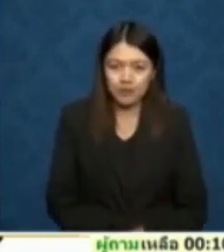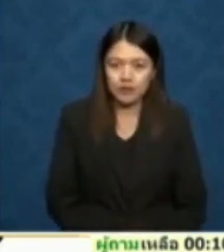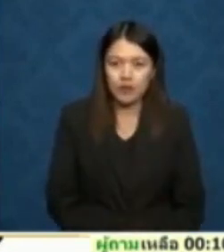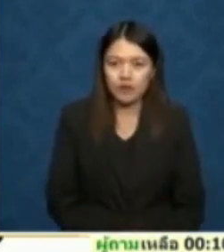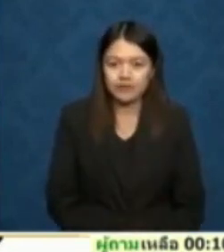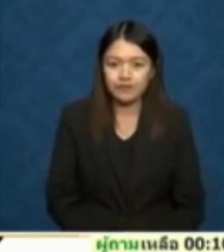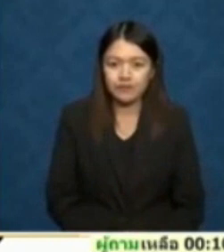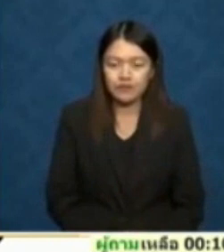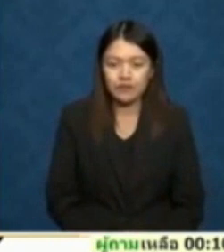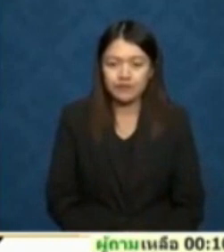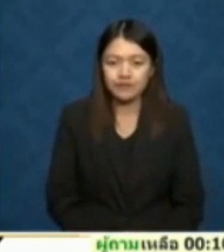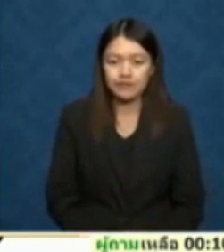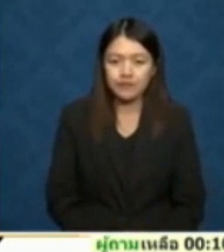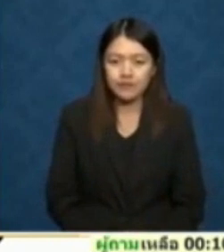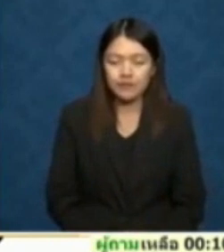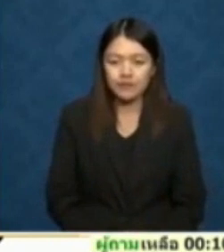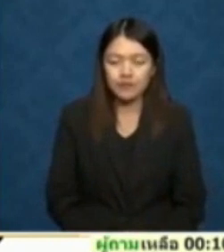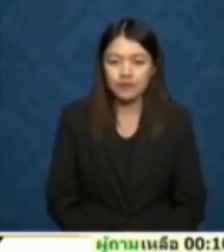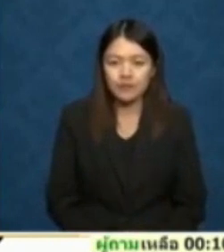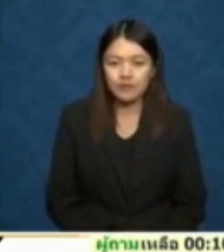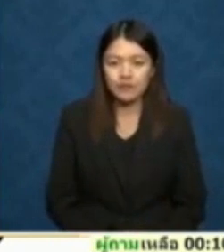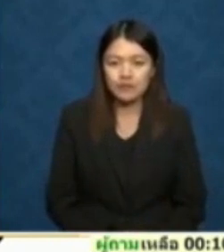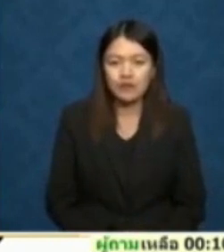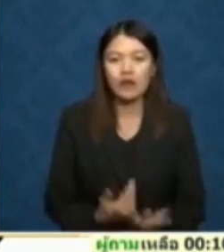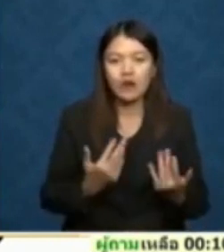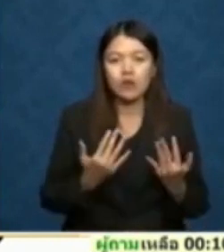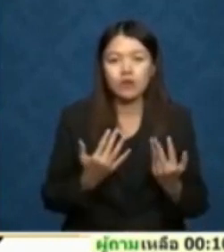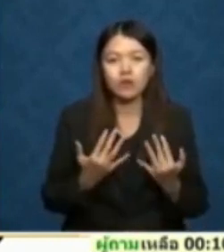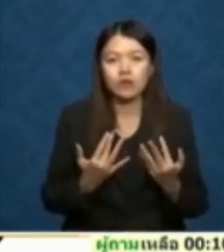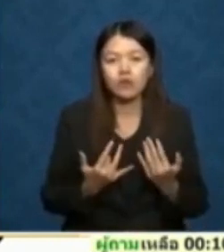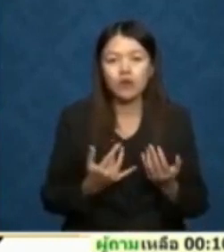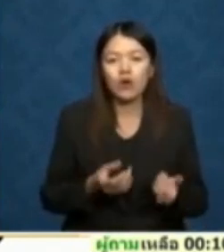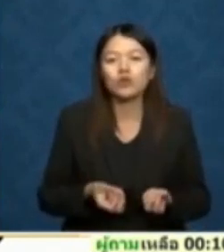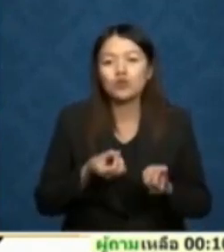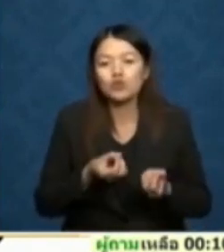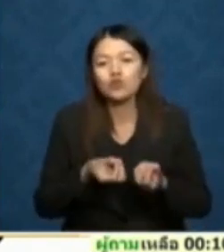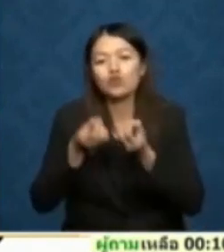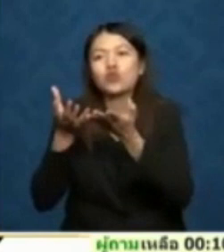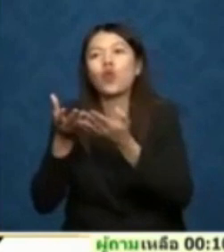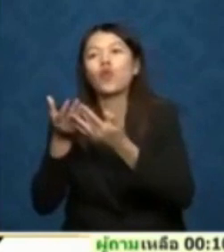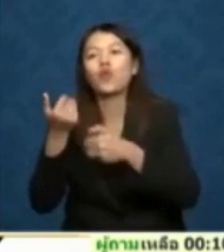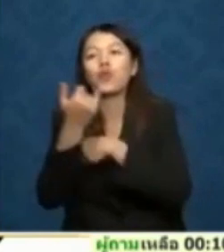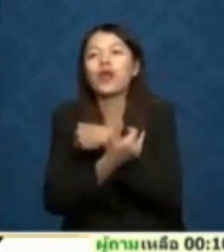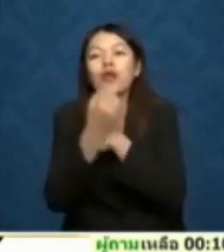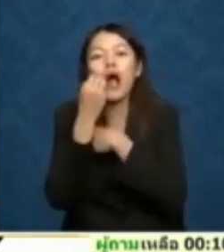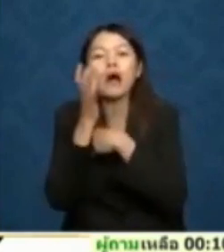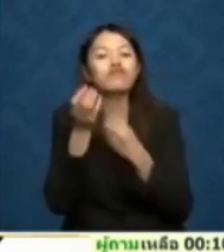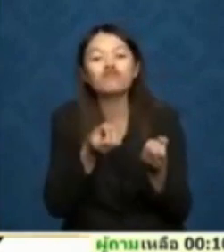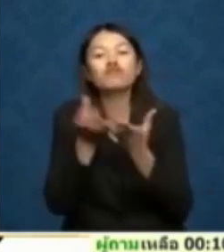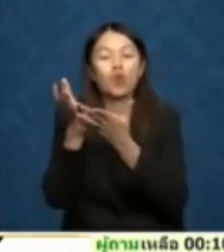เวณเพื่อรอการส่งกลับประเทศนะครับของตัวเองนะ